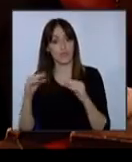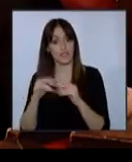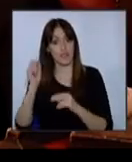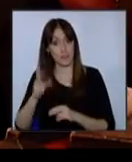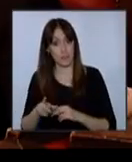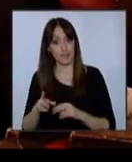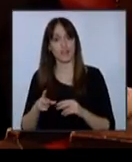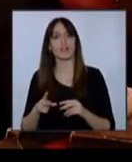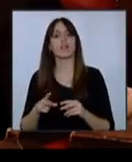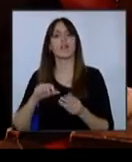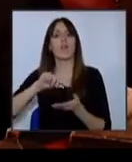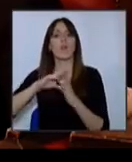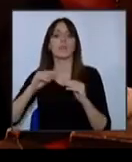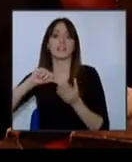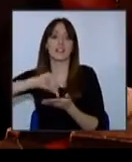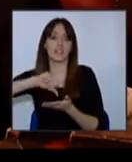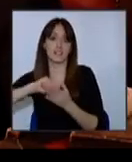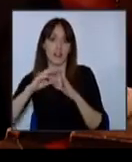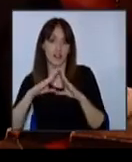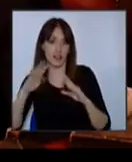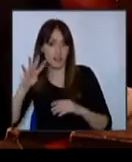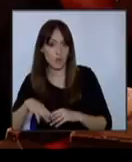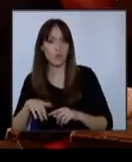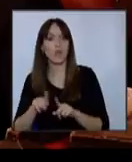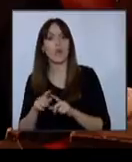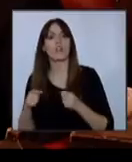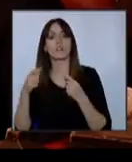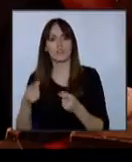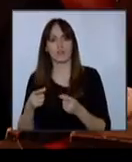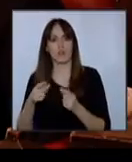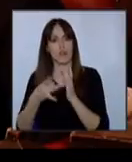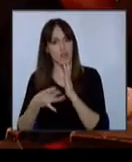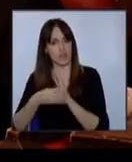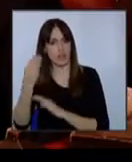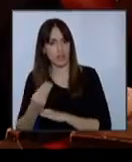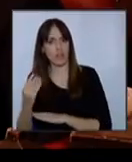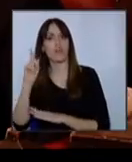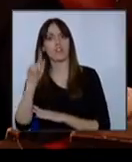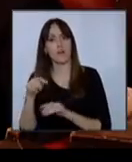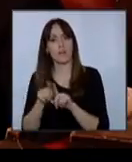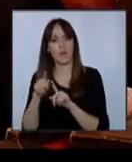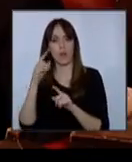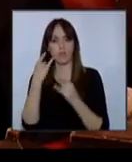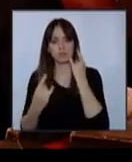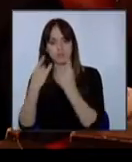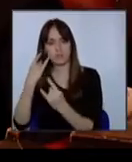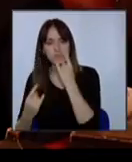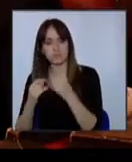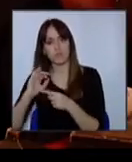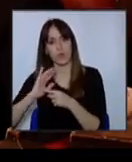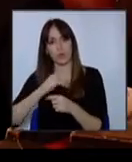Vic, Universitat Central de Catalunya, en una universitat de primer nivell, a part de convertir Osona en un territori de referència internacional en l'àmbit